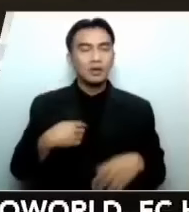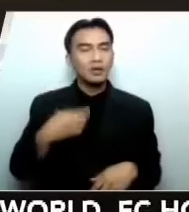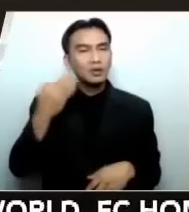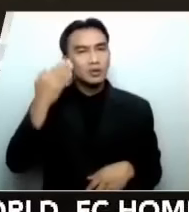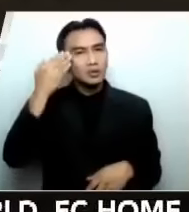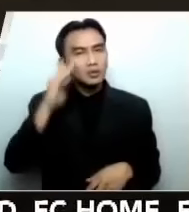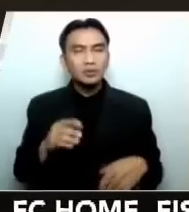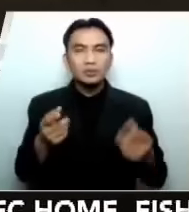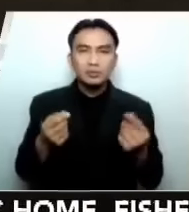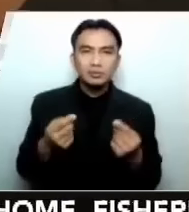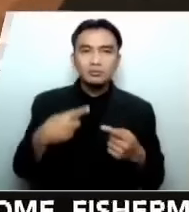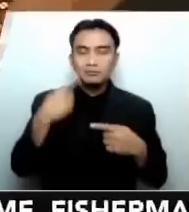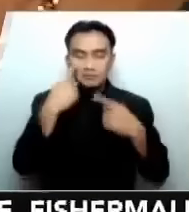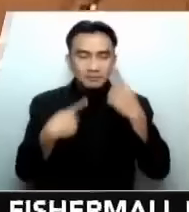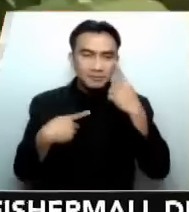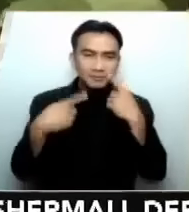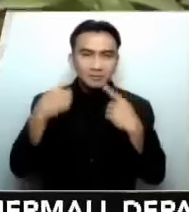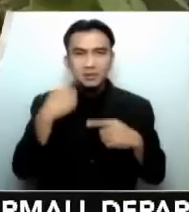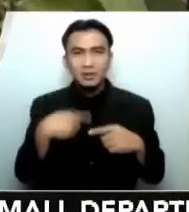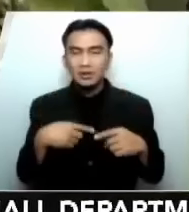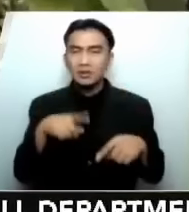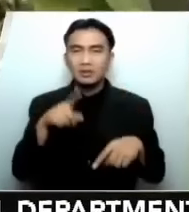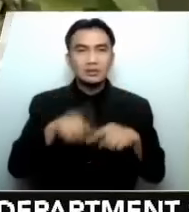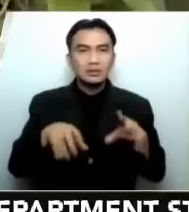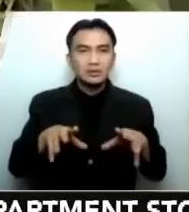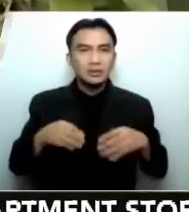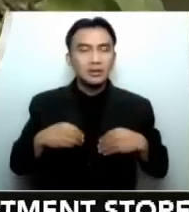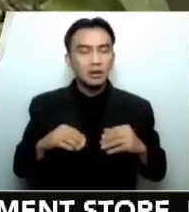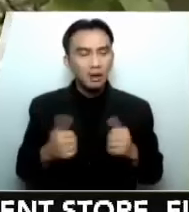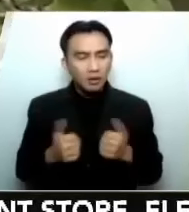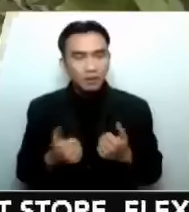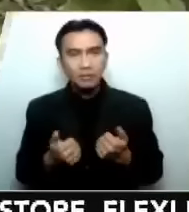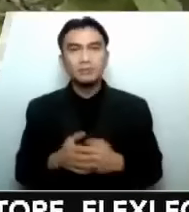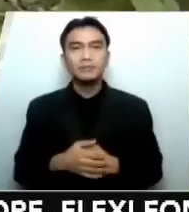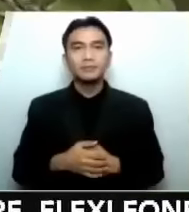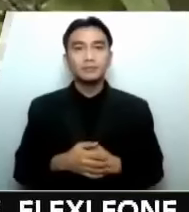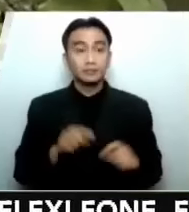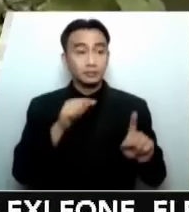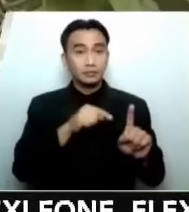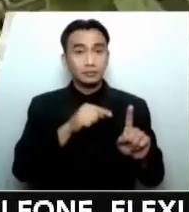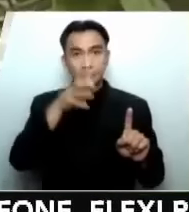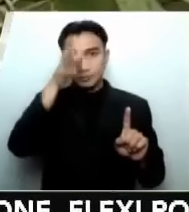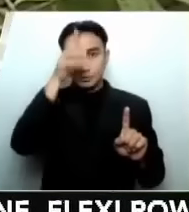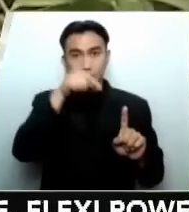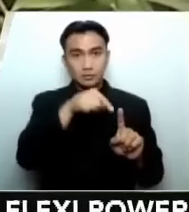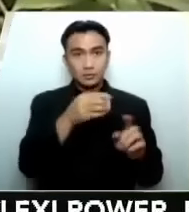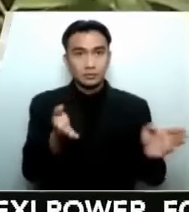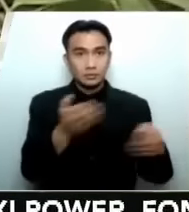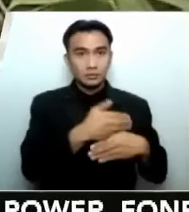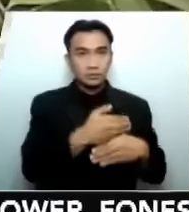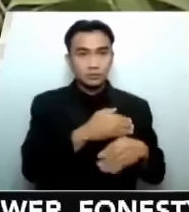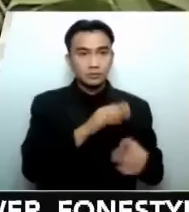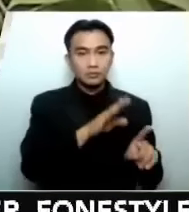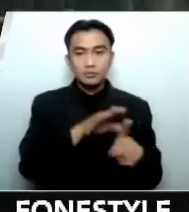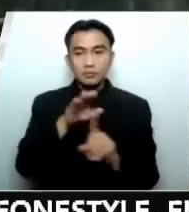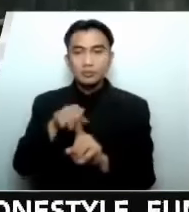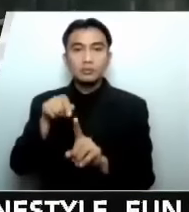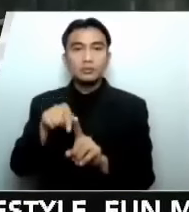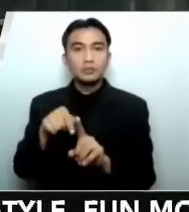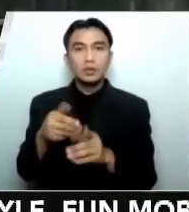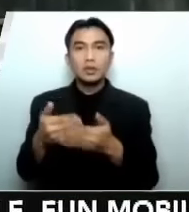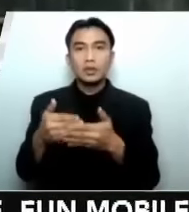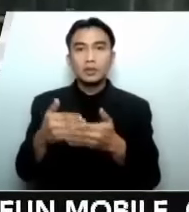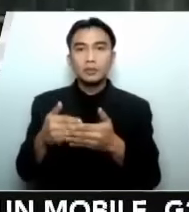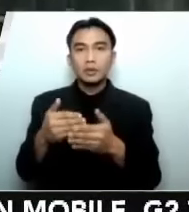Paano ko tatanggapin yun? Yung tatay po nakita sa isang kwarto, yung anak po nandun sa malapit sa pinto.